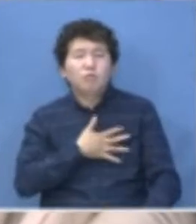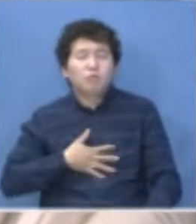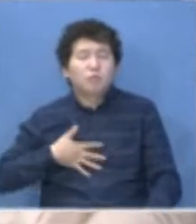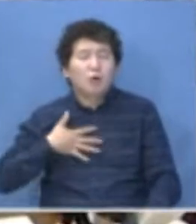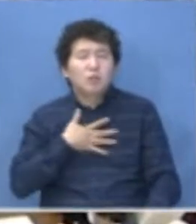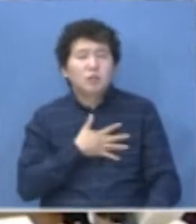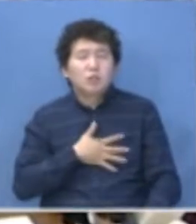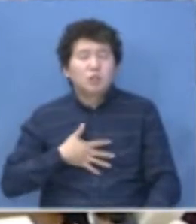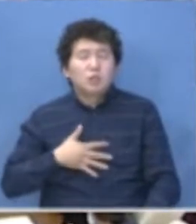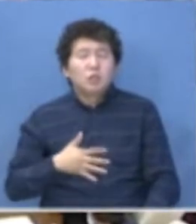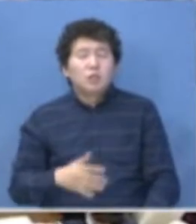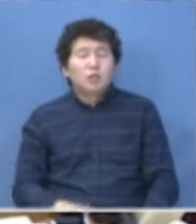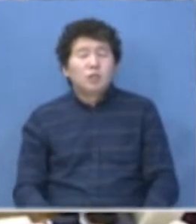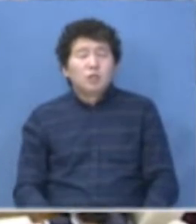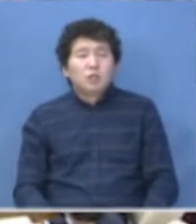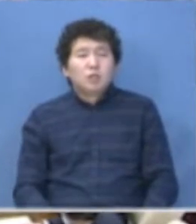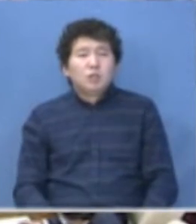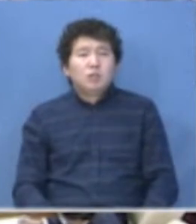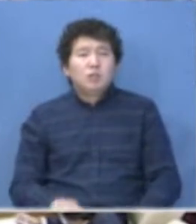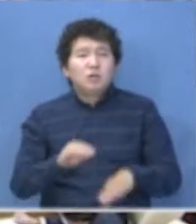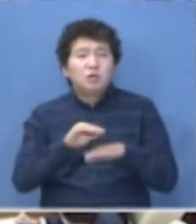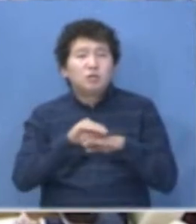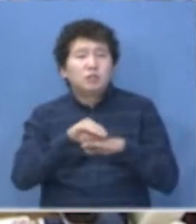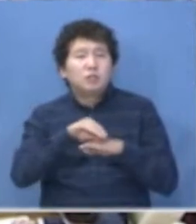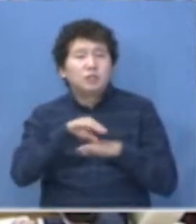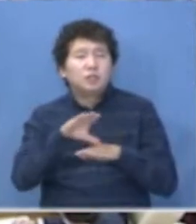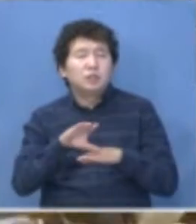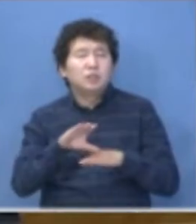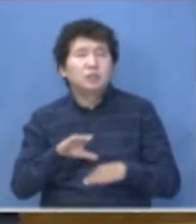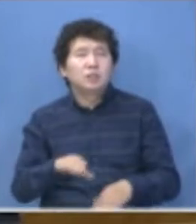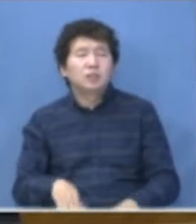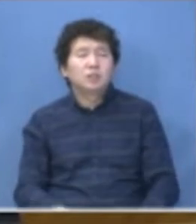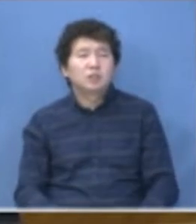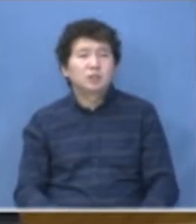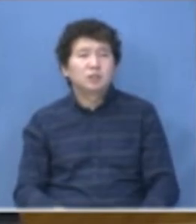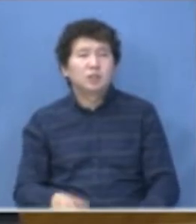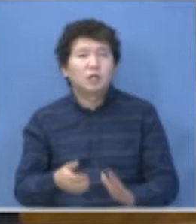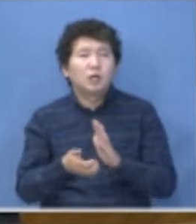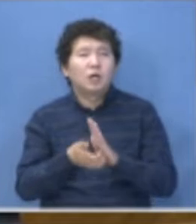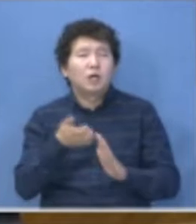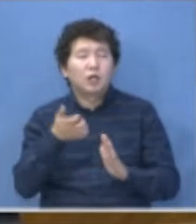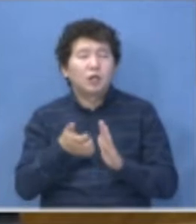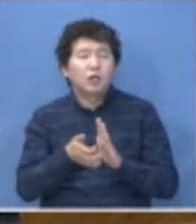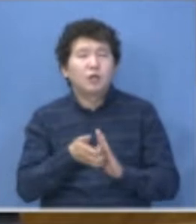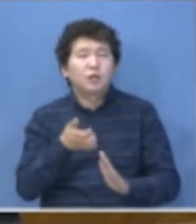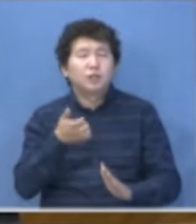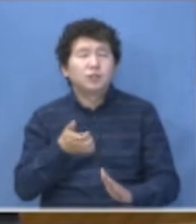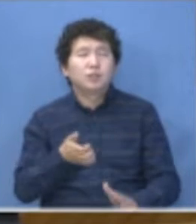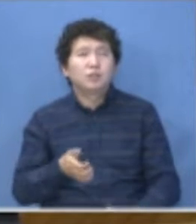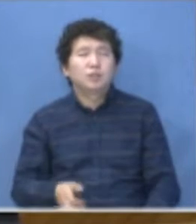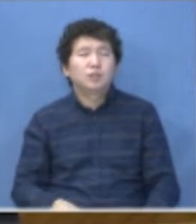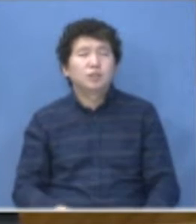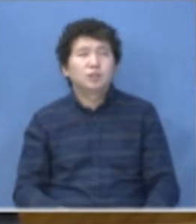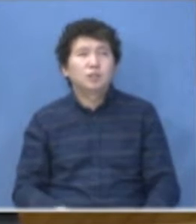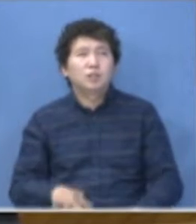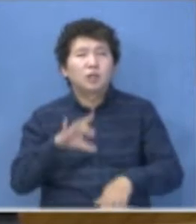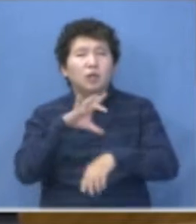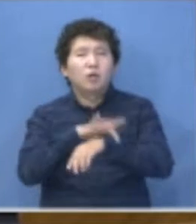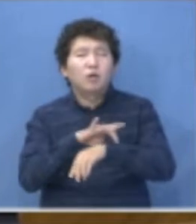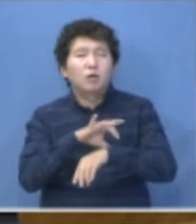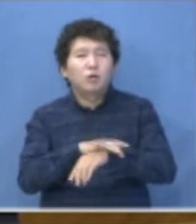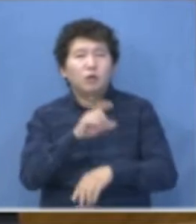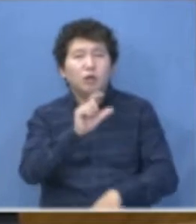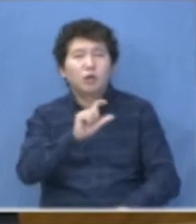аспектах, одним из которых является система финансирования. Хроническое недофинансирование отрасли приводит к тому, что застрахованные